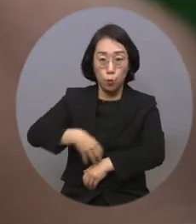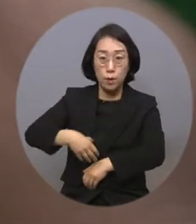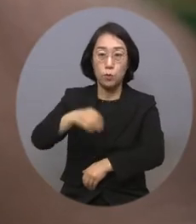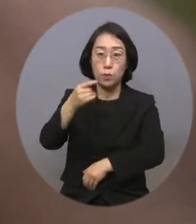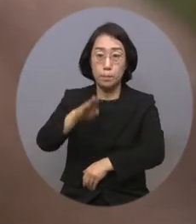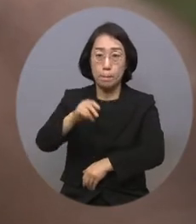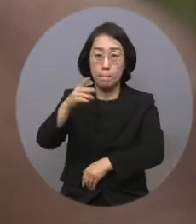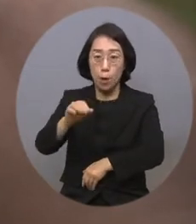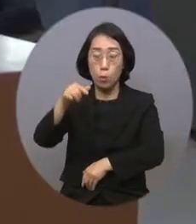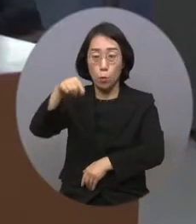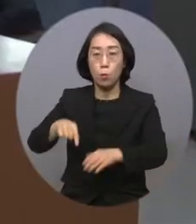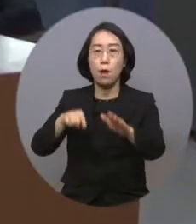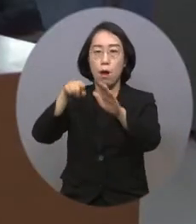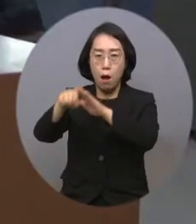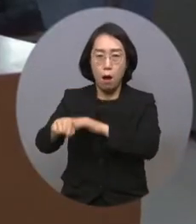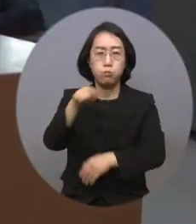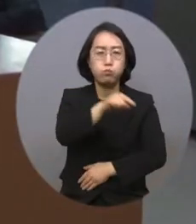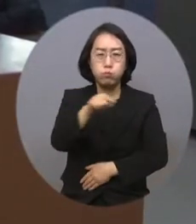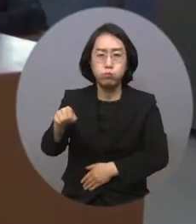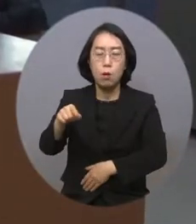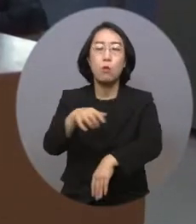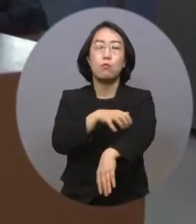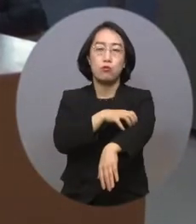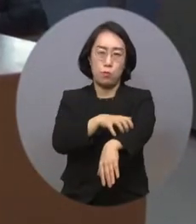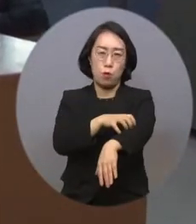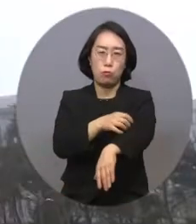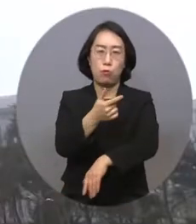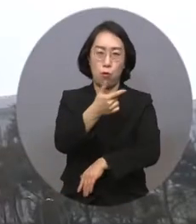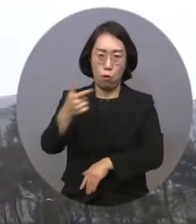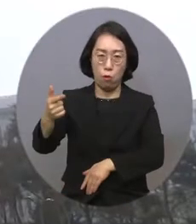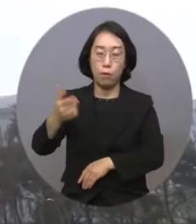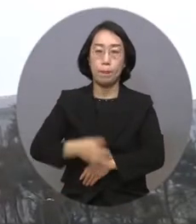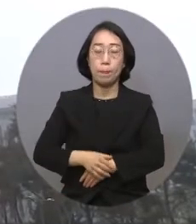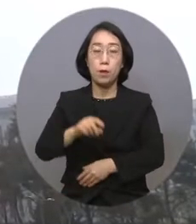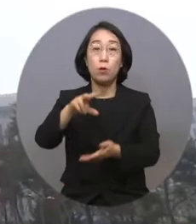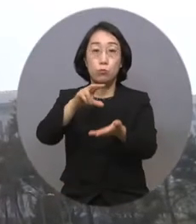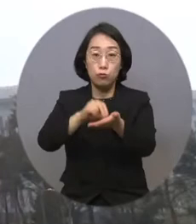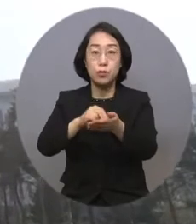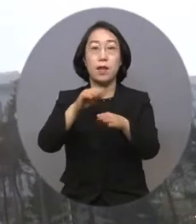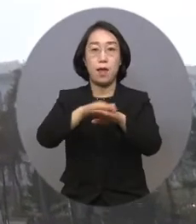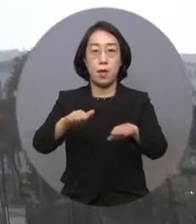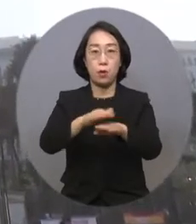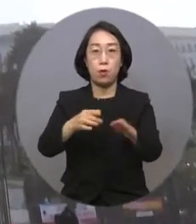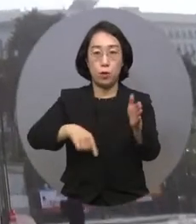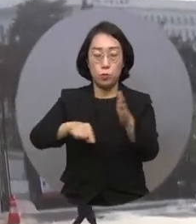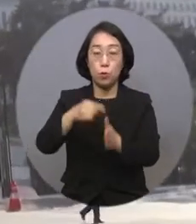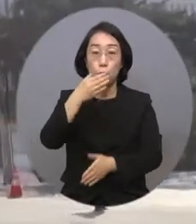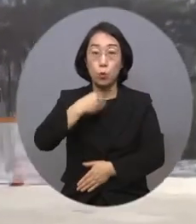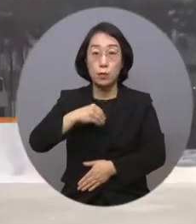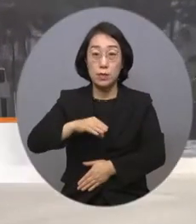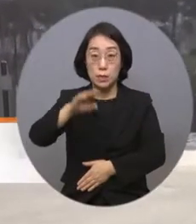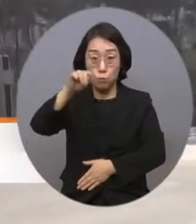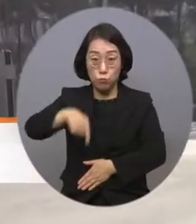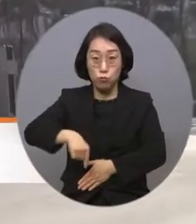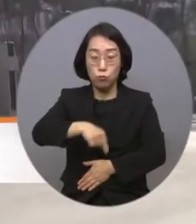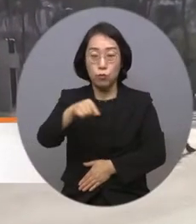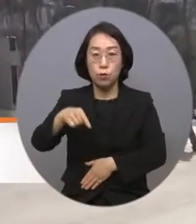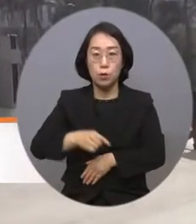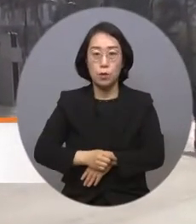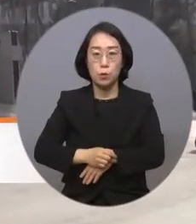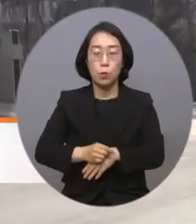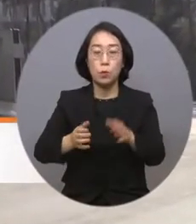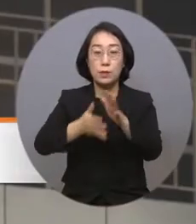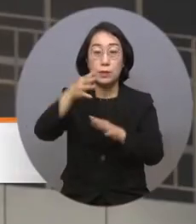사무소에서 표지를 반납하는 등 번거로움이 컸습니다. 이러한 불편을 해소하기 위해 복지부는 시청, 차량사업소